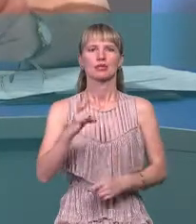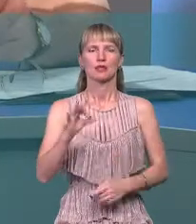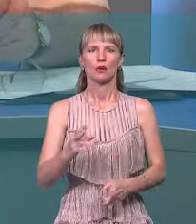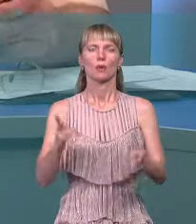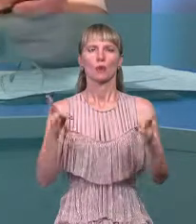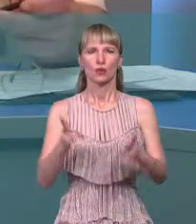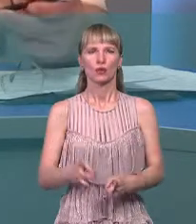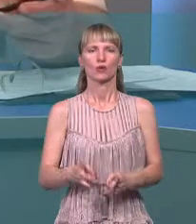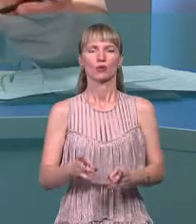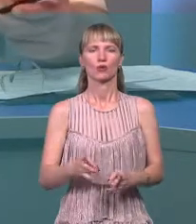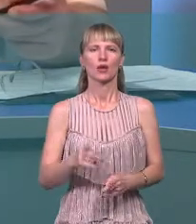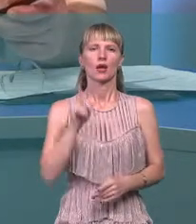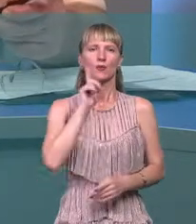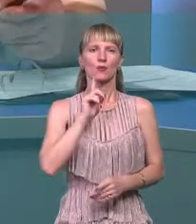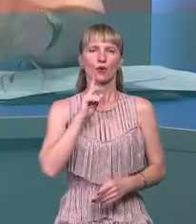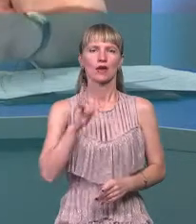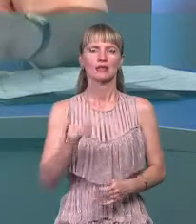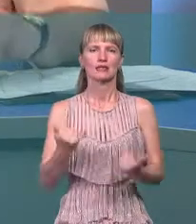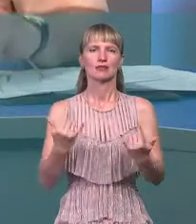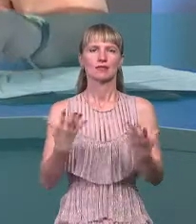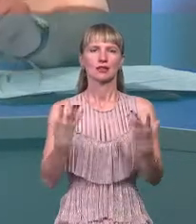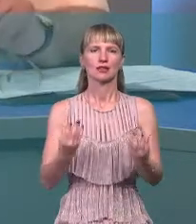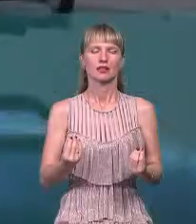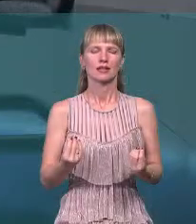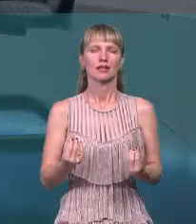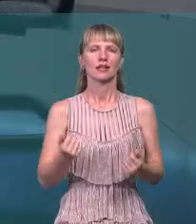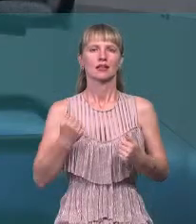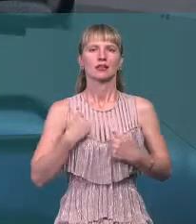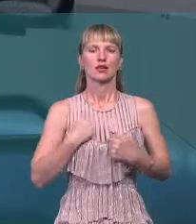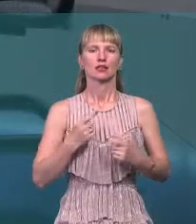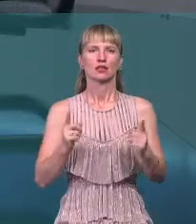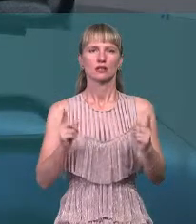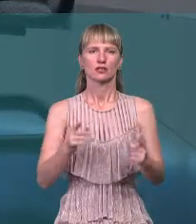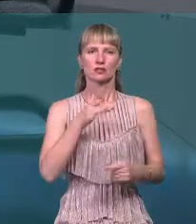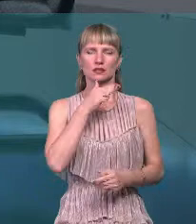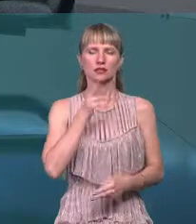незалежного оцінювання, але поки що на сьогоднішній день... Пане Вікторе, на жаль, у нас вже закінчується ефірний час.